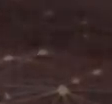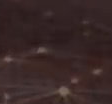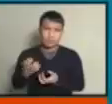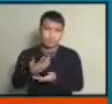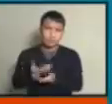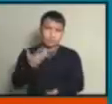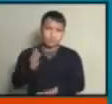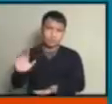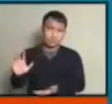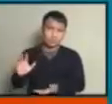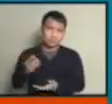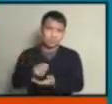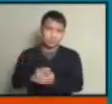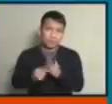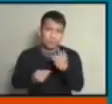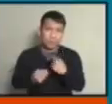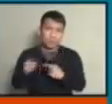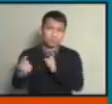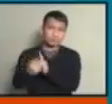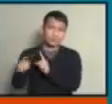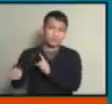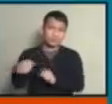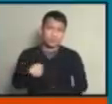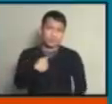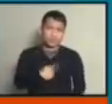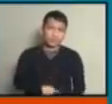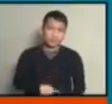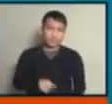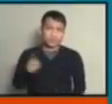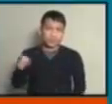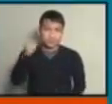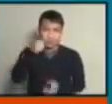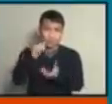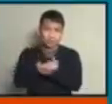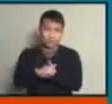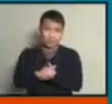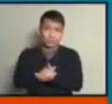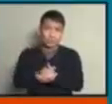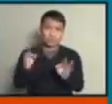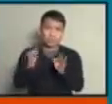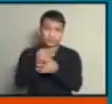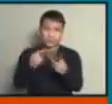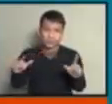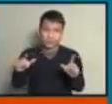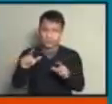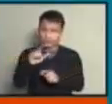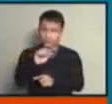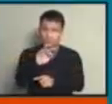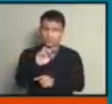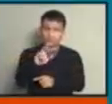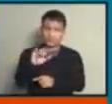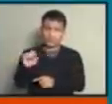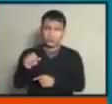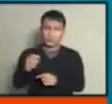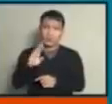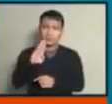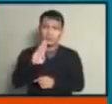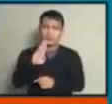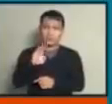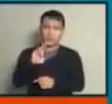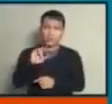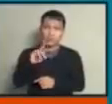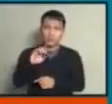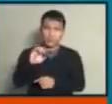ng pera. Paano niyo po nakilala itong Chinese? Kasi po itong misis ko po, naging freelance broker po siya. Ngayon, sa mga paglakad-lakad po niya dito